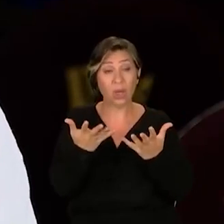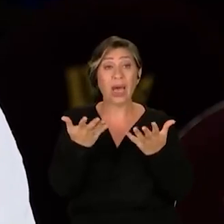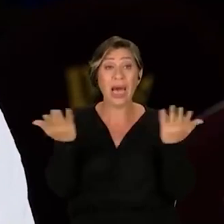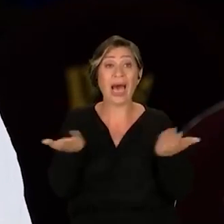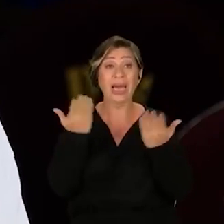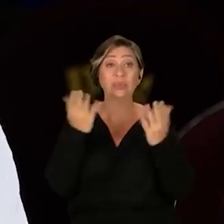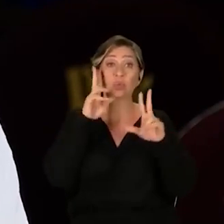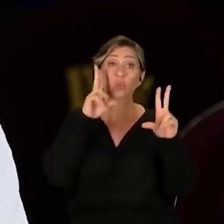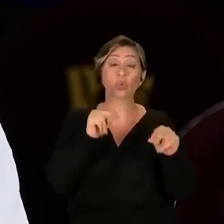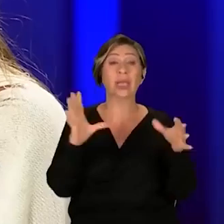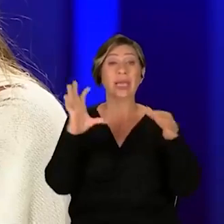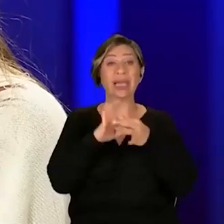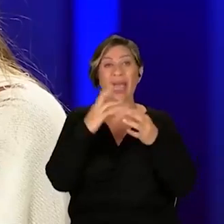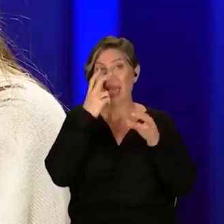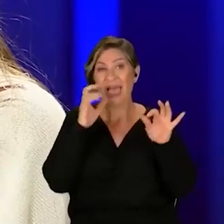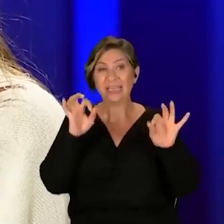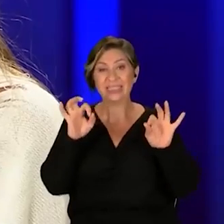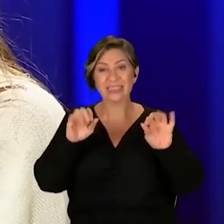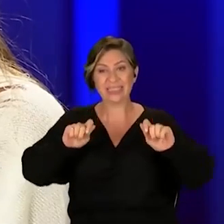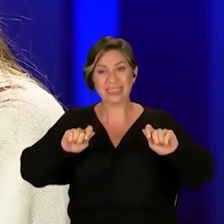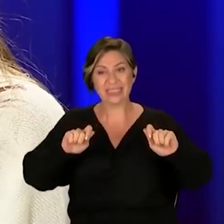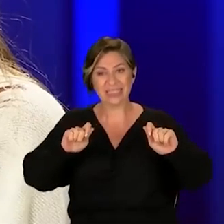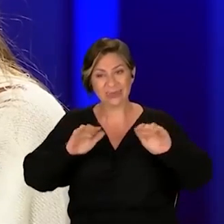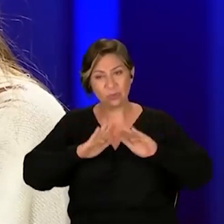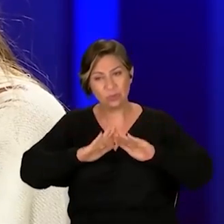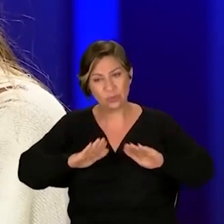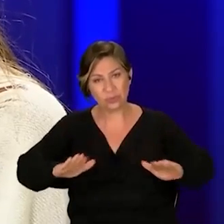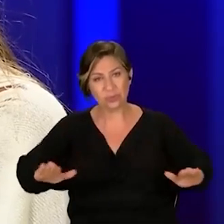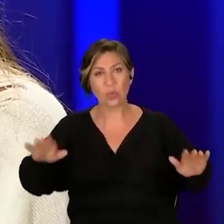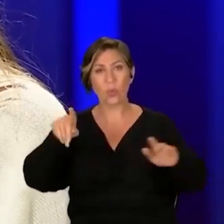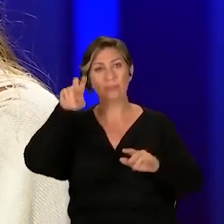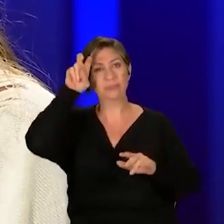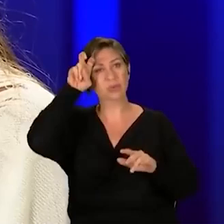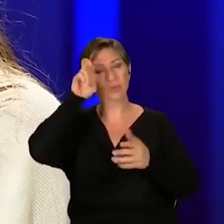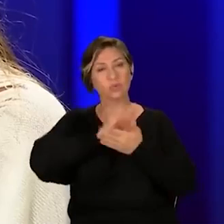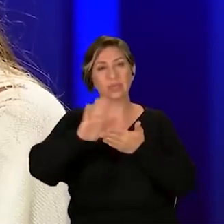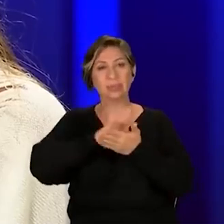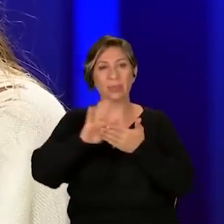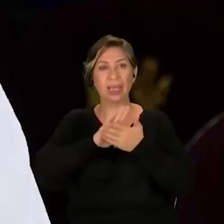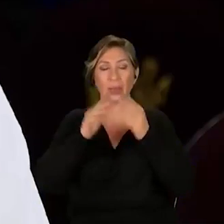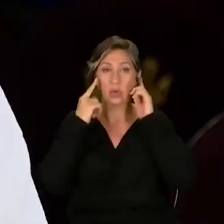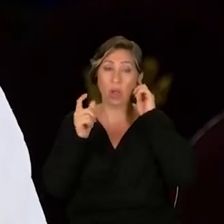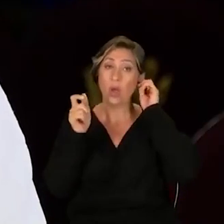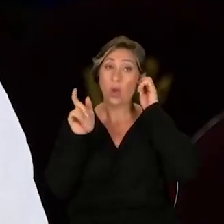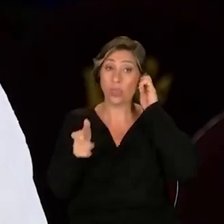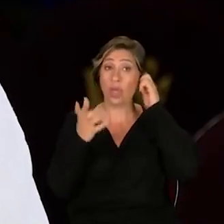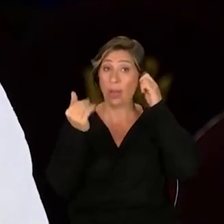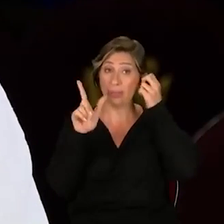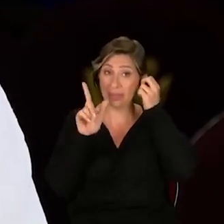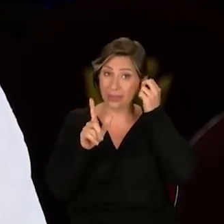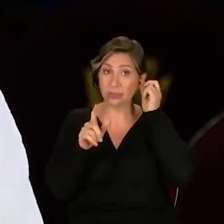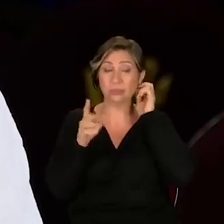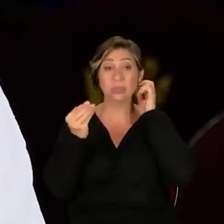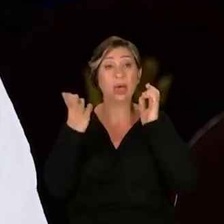artık o uykuyla ilgili hassasiyeti kırmaya yönelik, o psikolojiyi gidermeye yönelik önlemler almak lazım. Daha